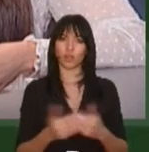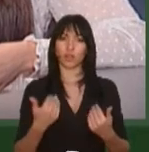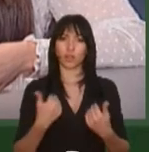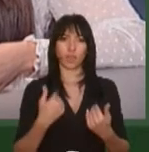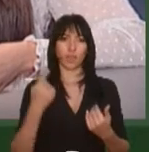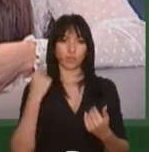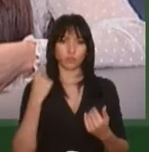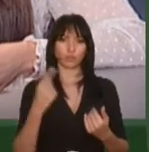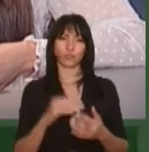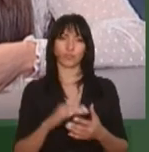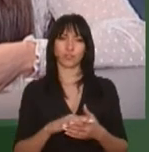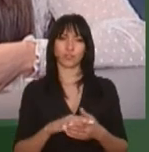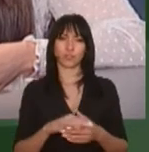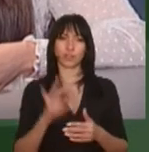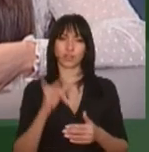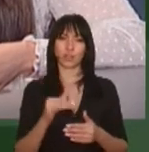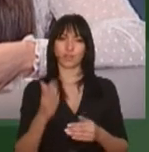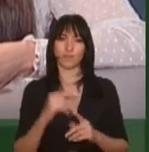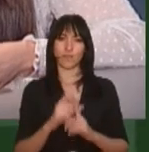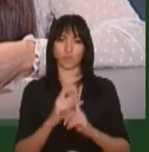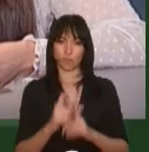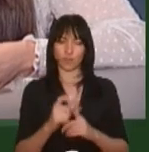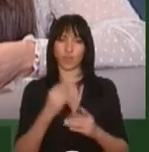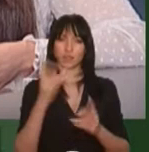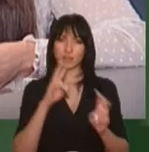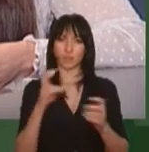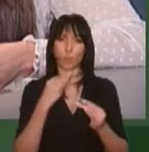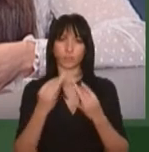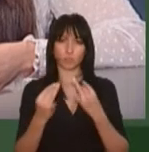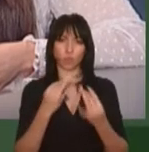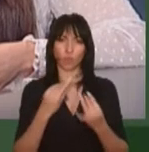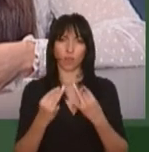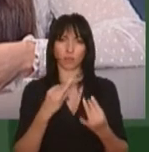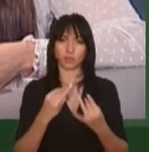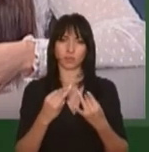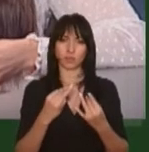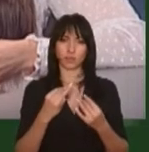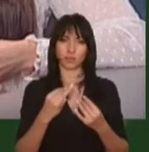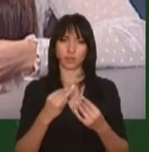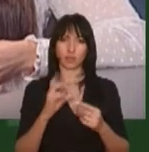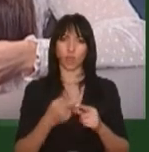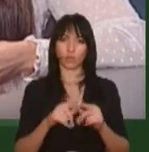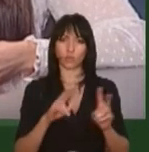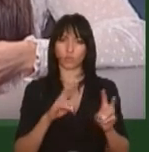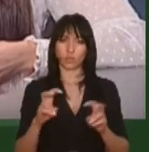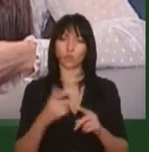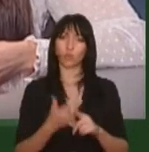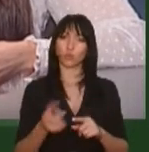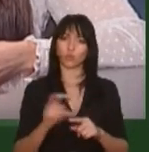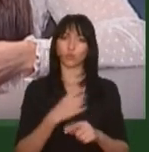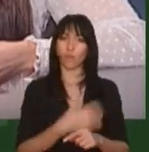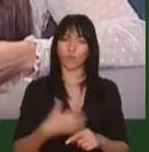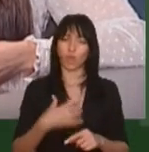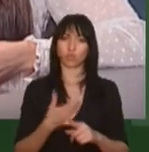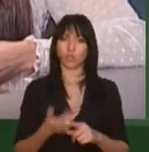добре і готовий відповідати, готовий поспілкуватися на дану тему. Вона дуже важлива і дуже добре, що ми